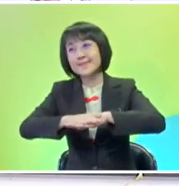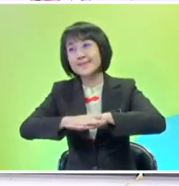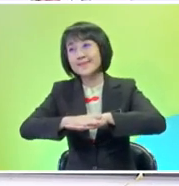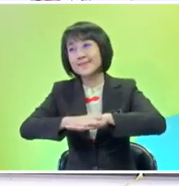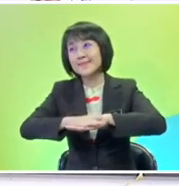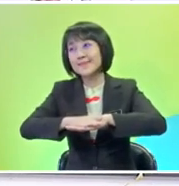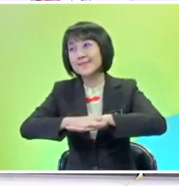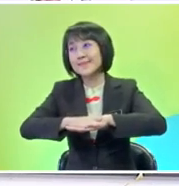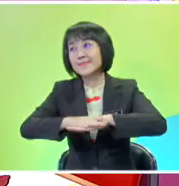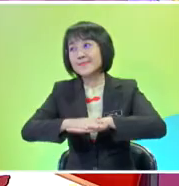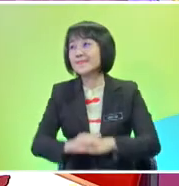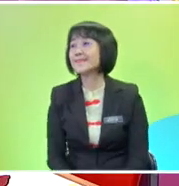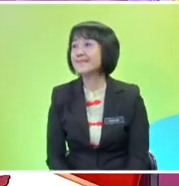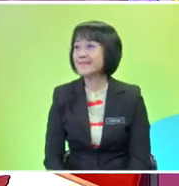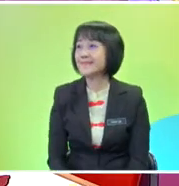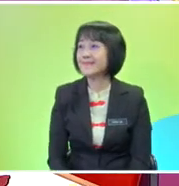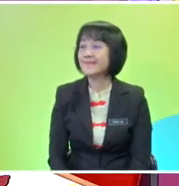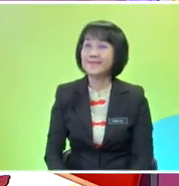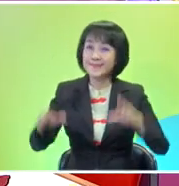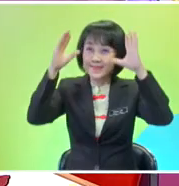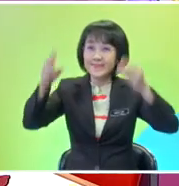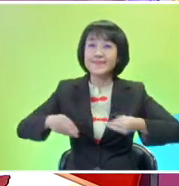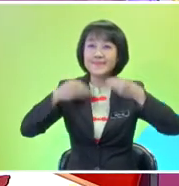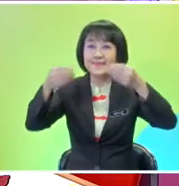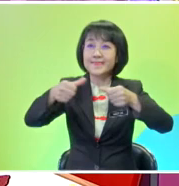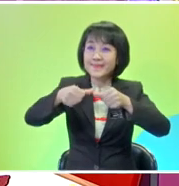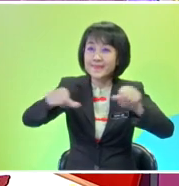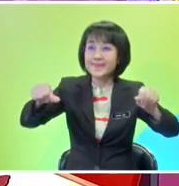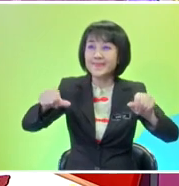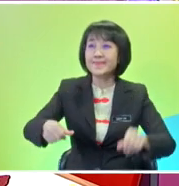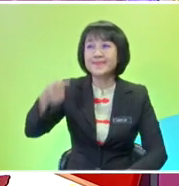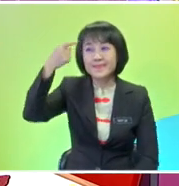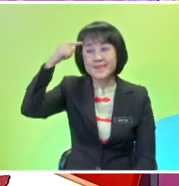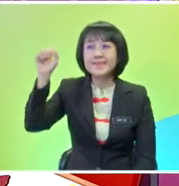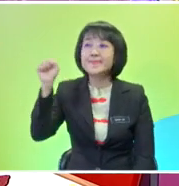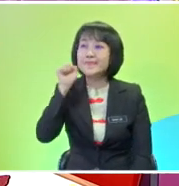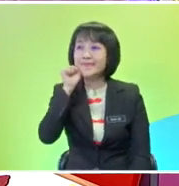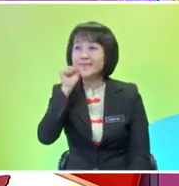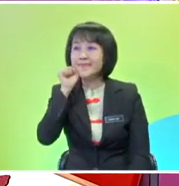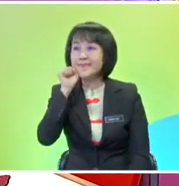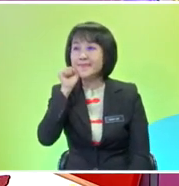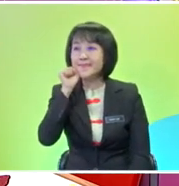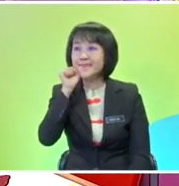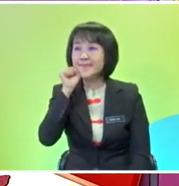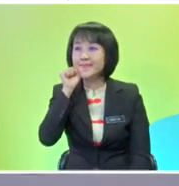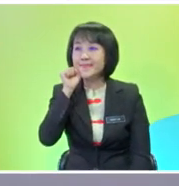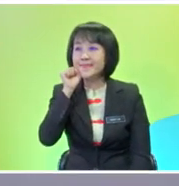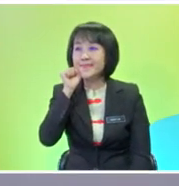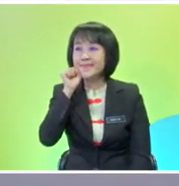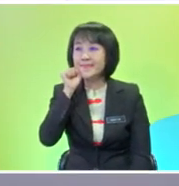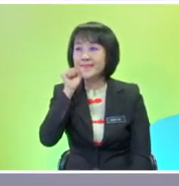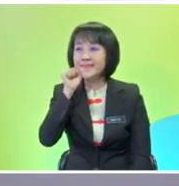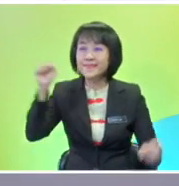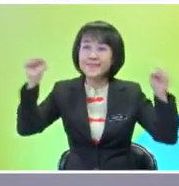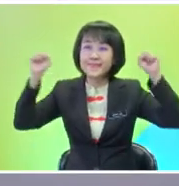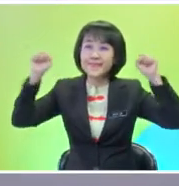atas macam biasa Cikgu bagi lagi satu ser untuk kakak Mira kita oke ye Saya tampal di sini